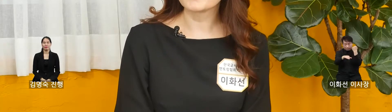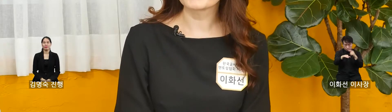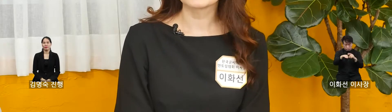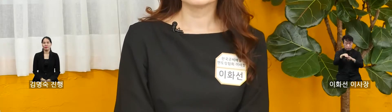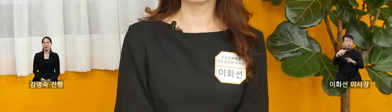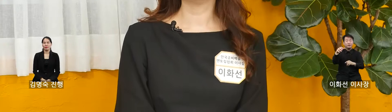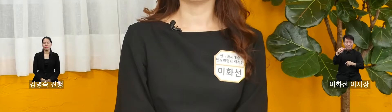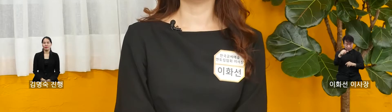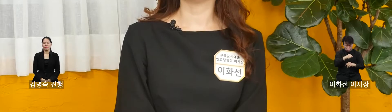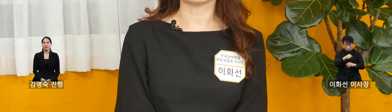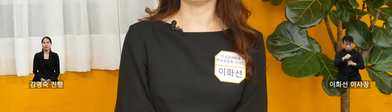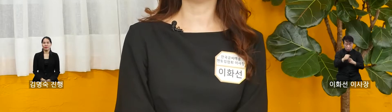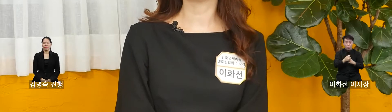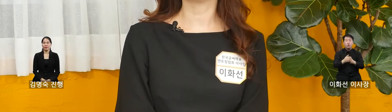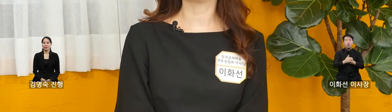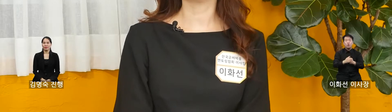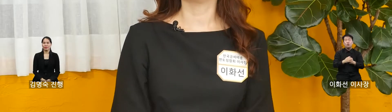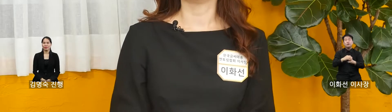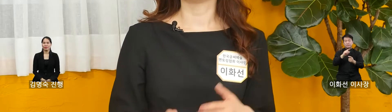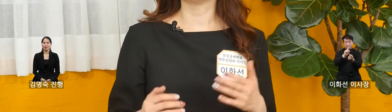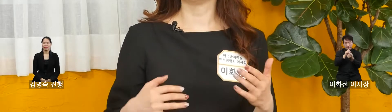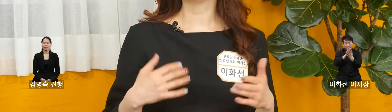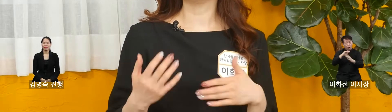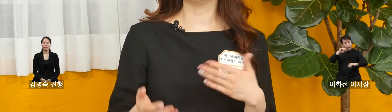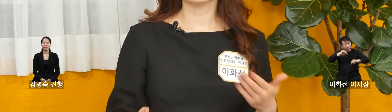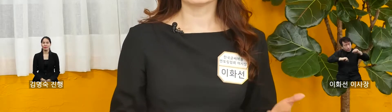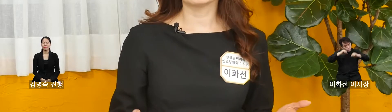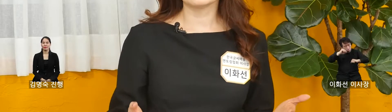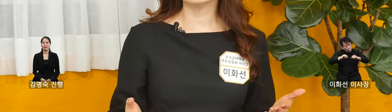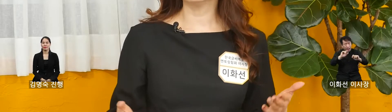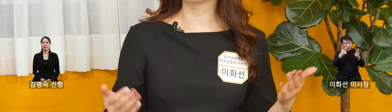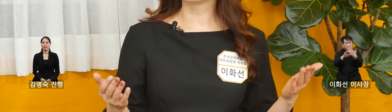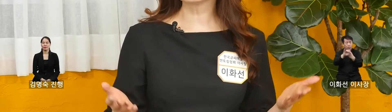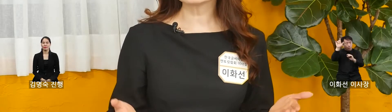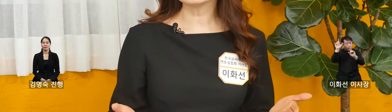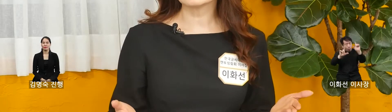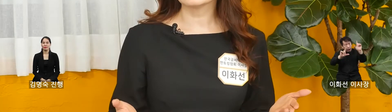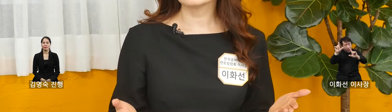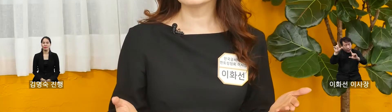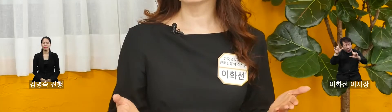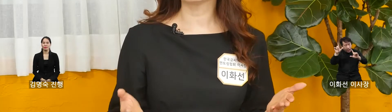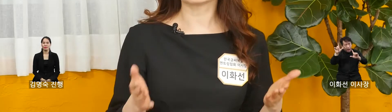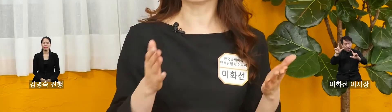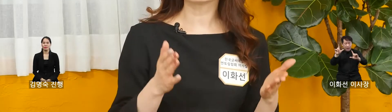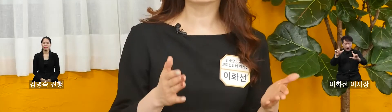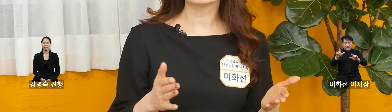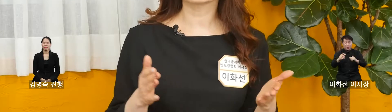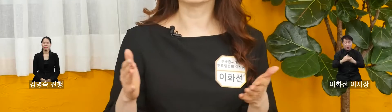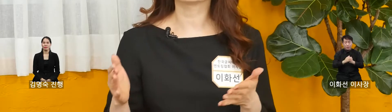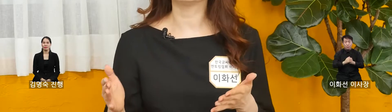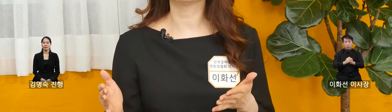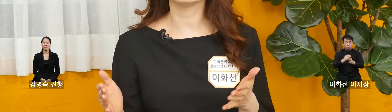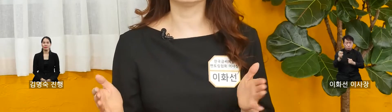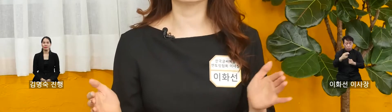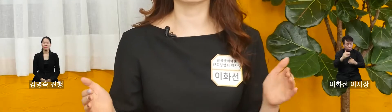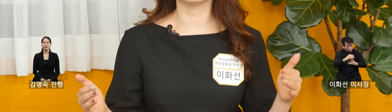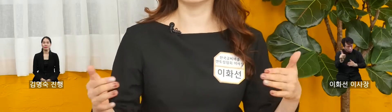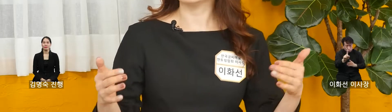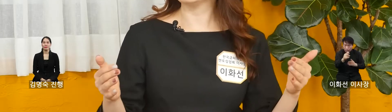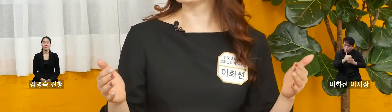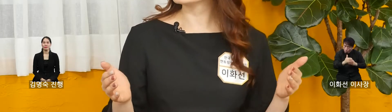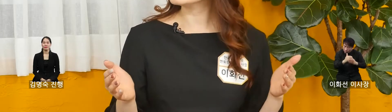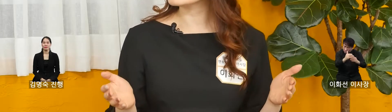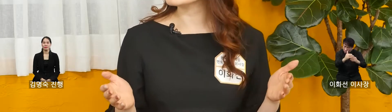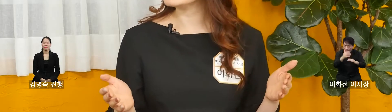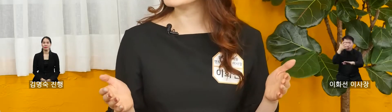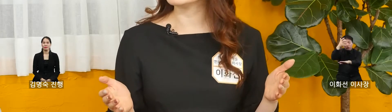있고요. 그 외에도 다양한 어떤 모션이나 하는 동작이나 또 과정과 결과물에 이어지는